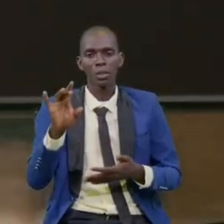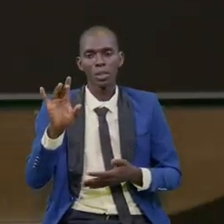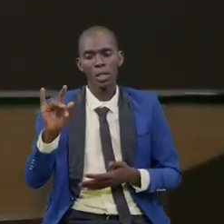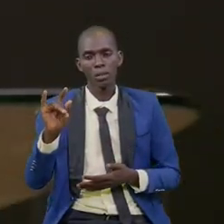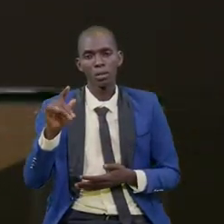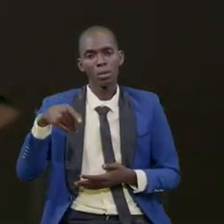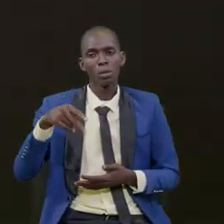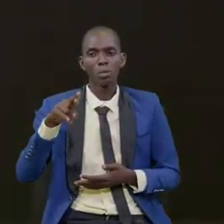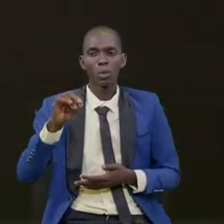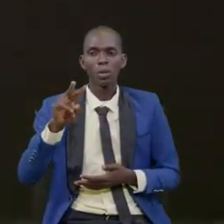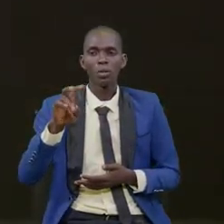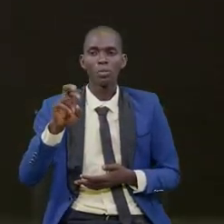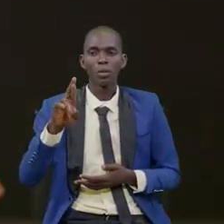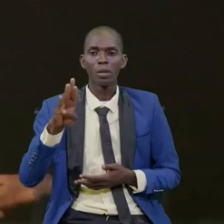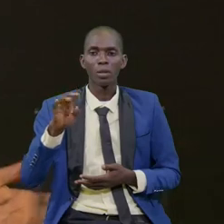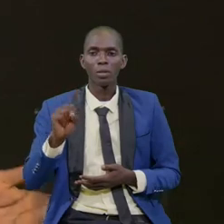verset 18.